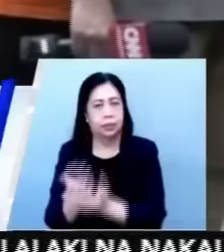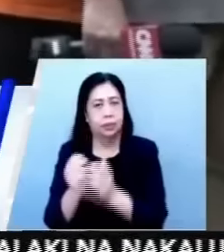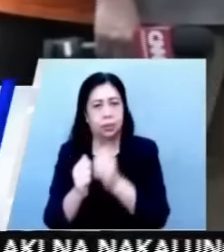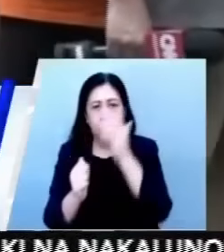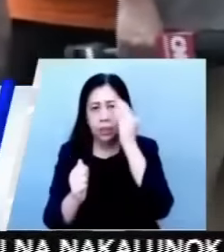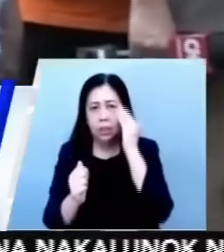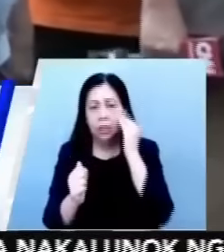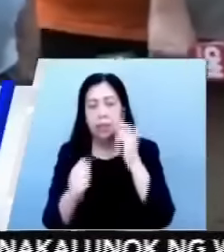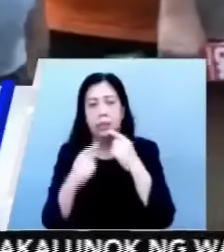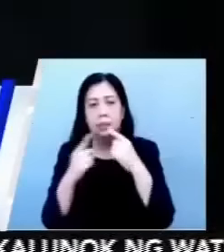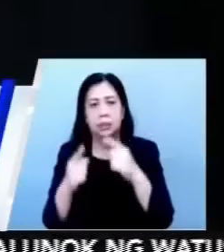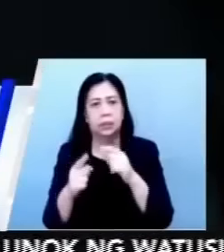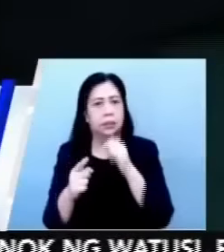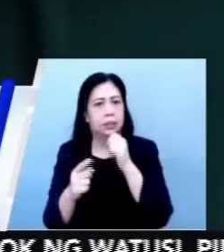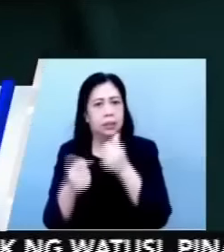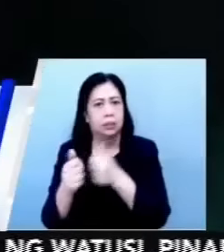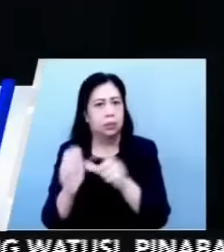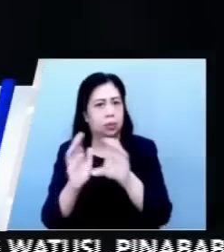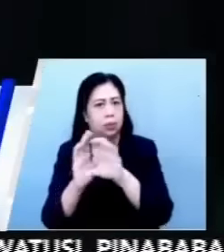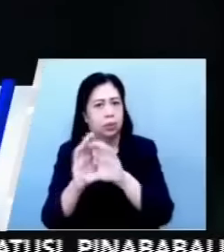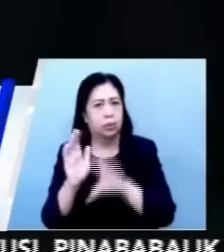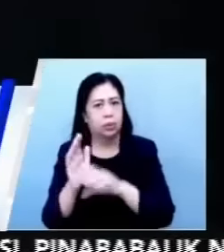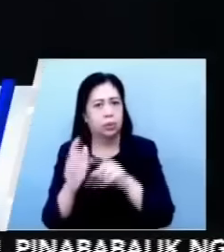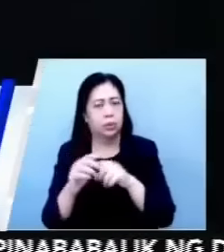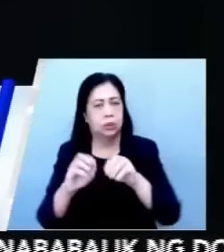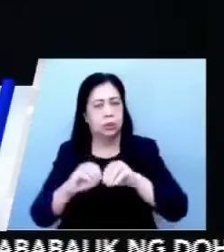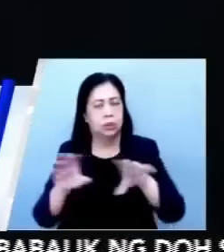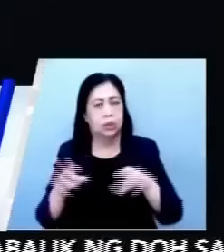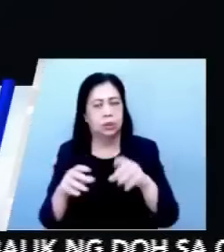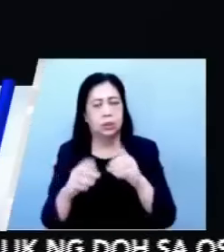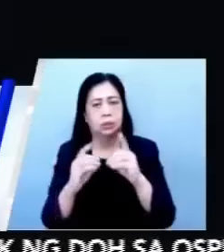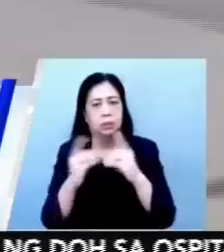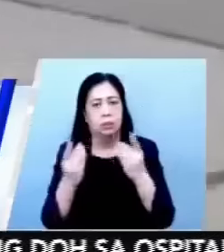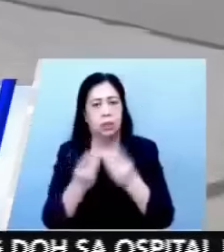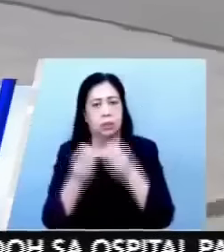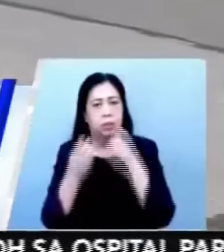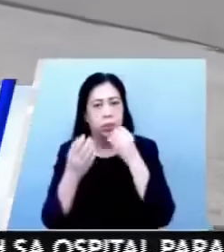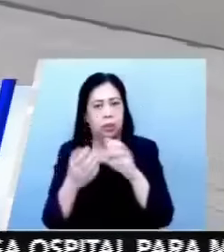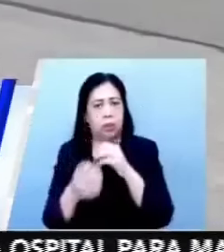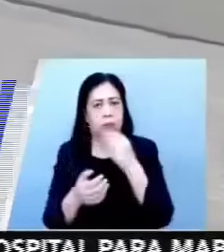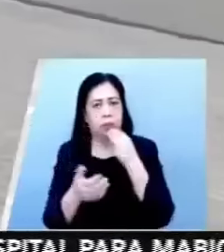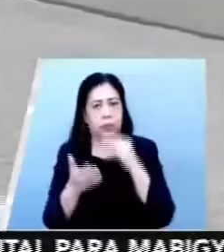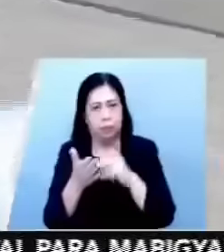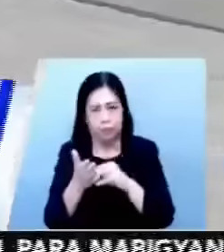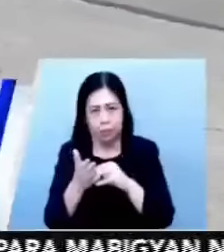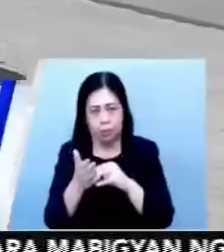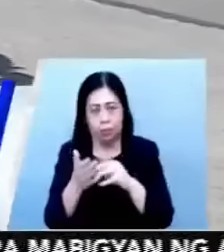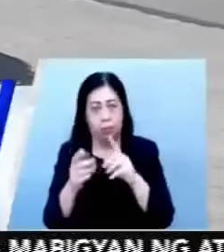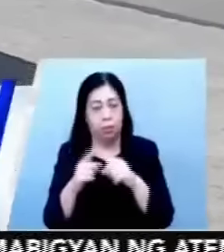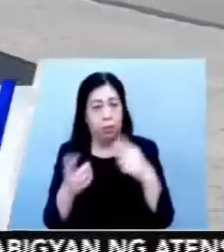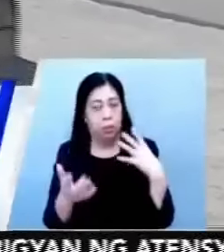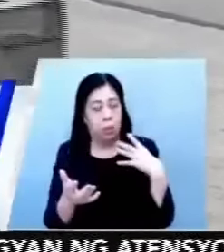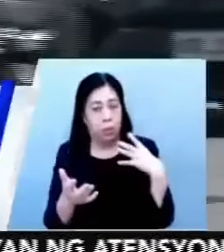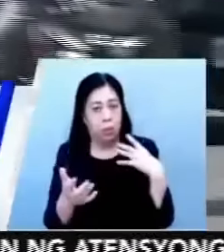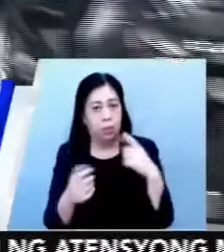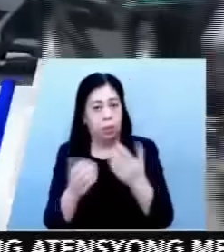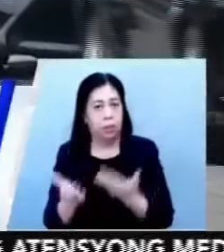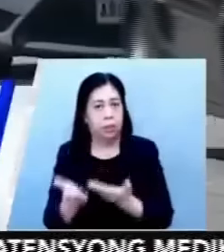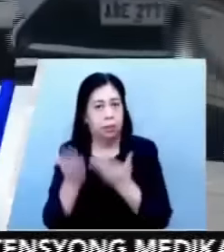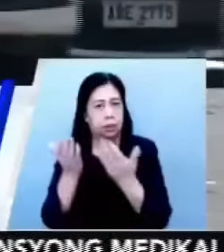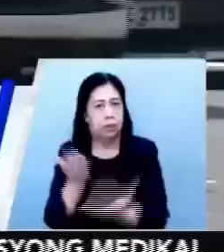ideklarang unconstitutional ang inilabas nilang department order at memo circular. Pero habang hinihintay yan, naghain ngayong araw